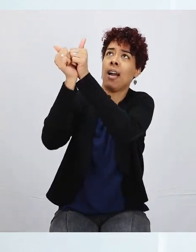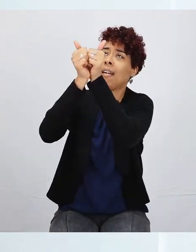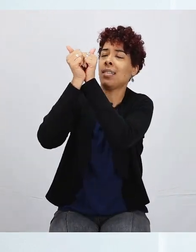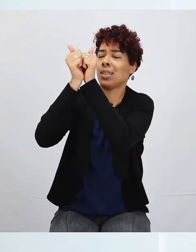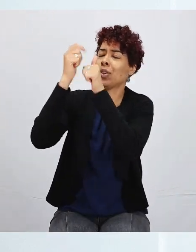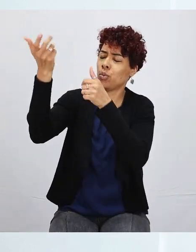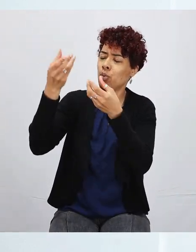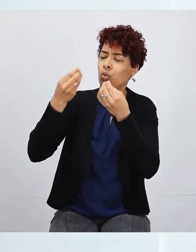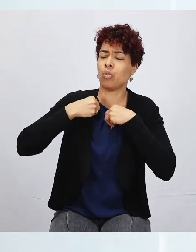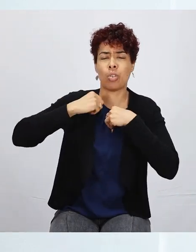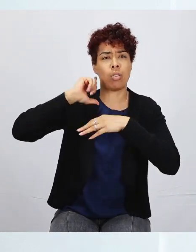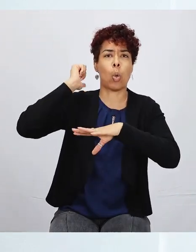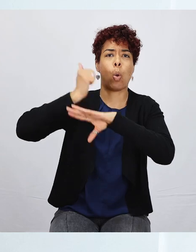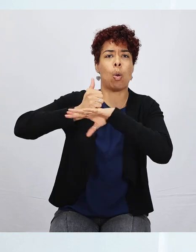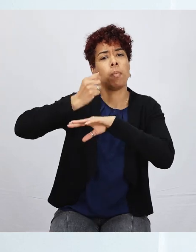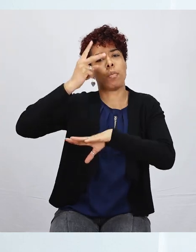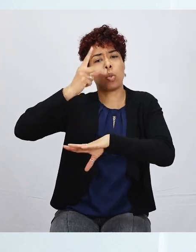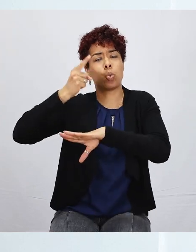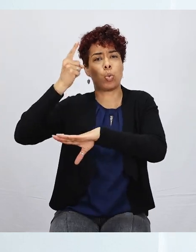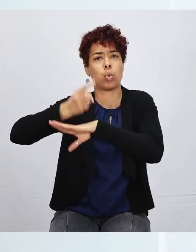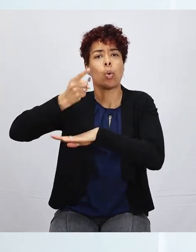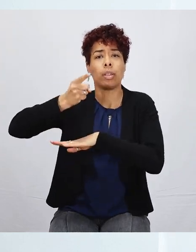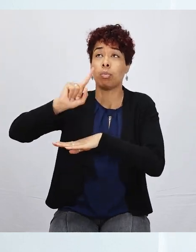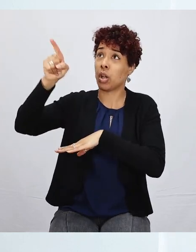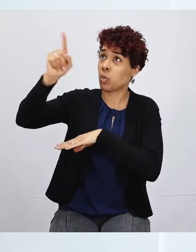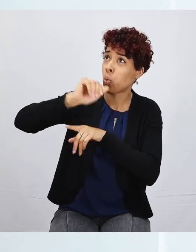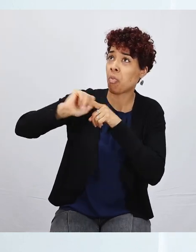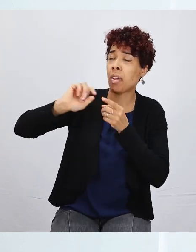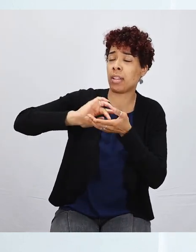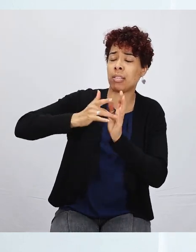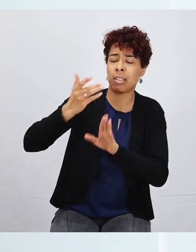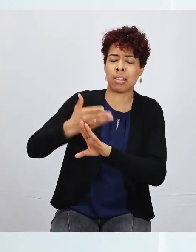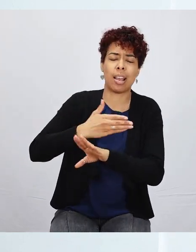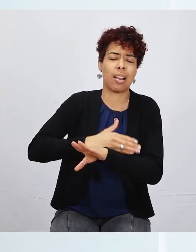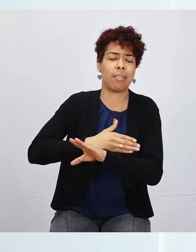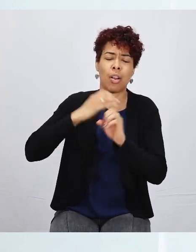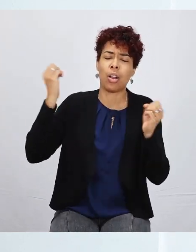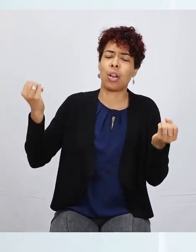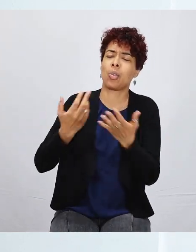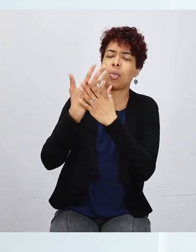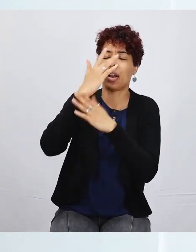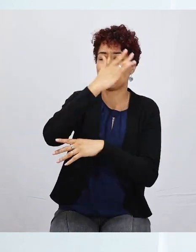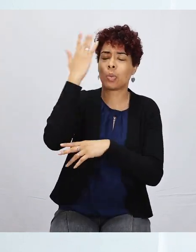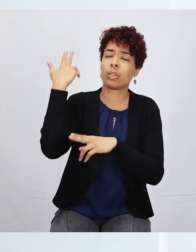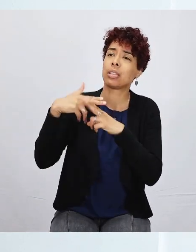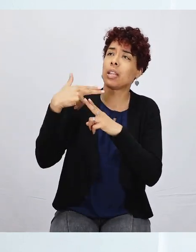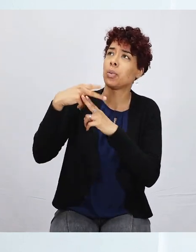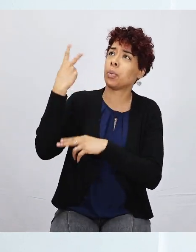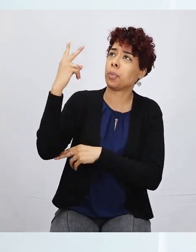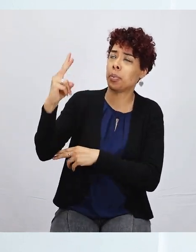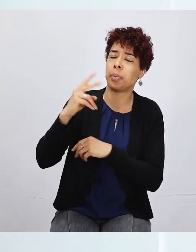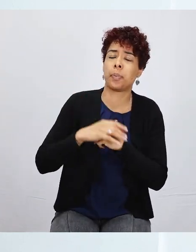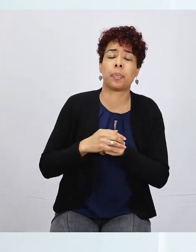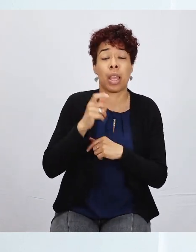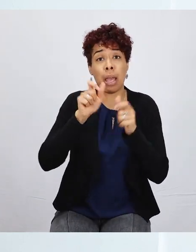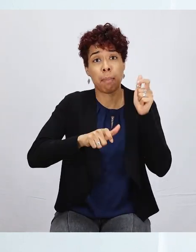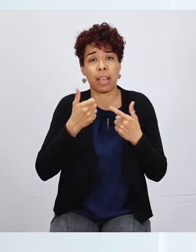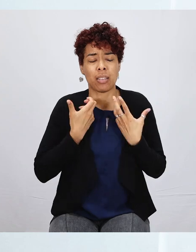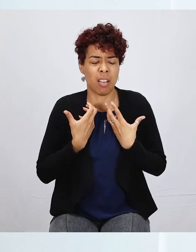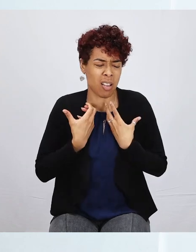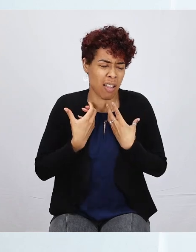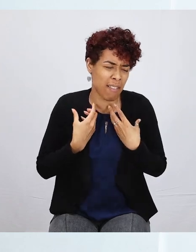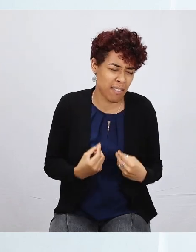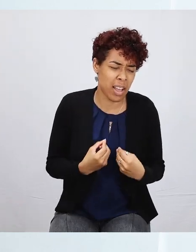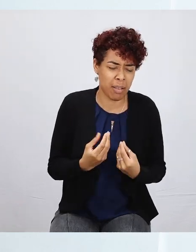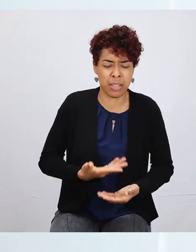position d'autorité parce que toi, tu as tout accompli. Alors gloire à ton Saint-Nom, Jésus. Que ceux qui sont peut-être affaiblis en ce moment dans des